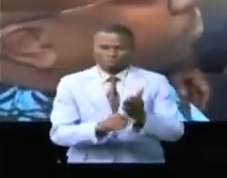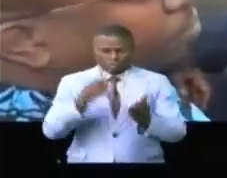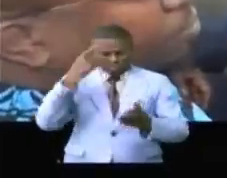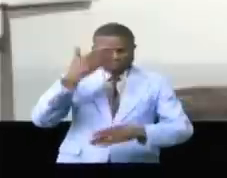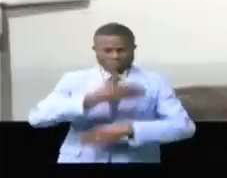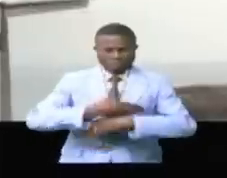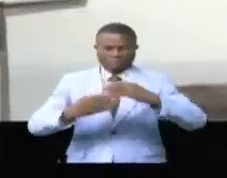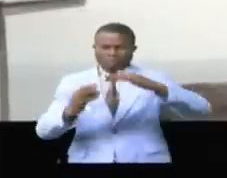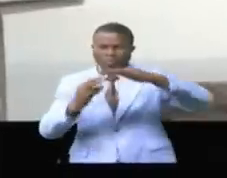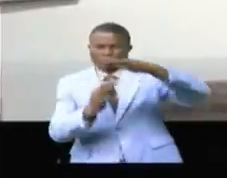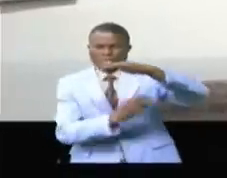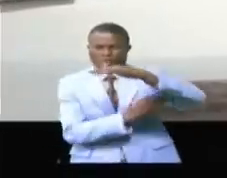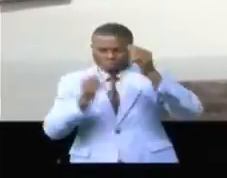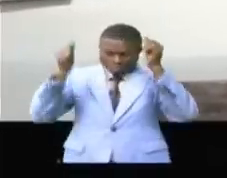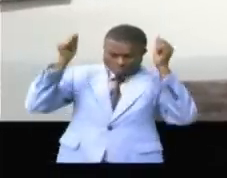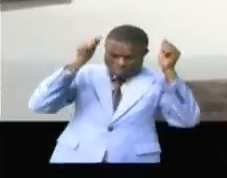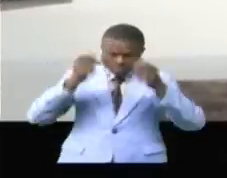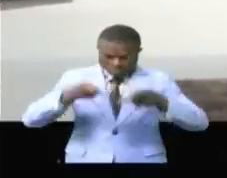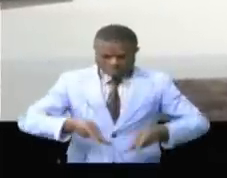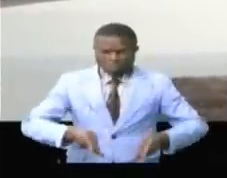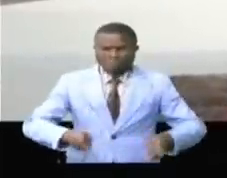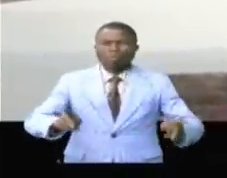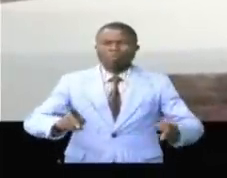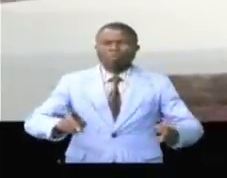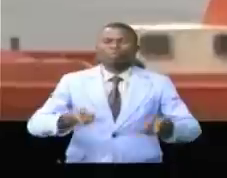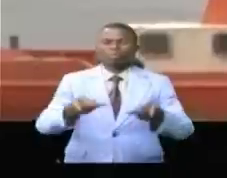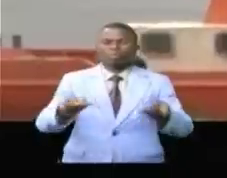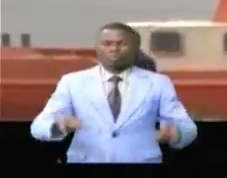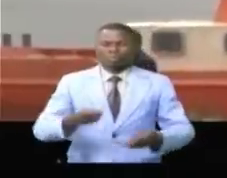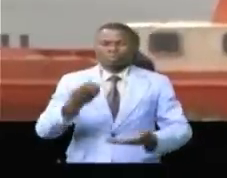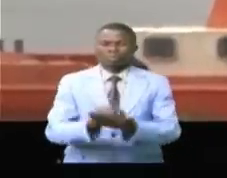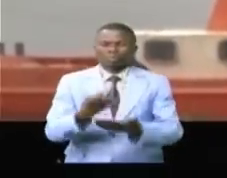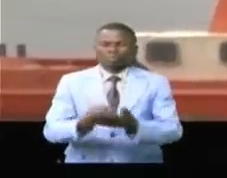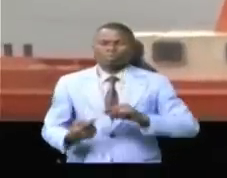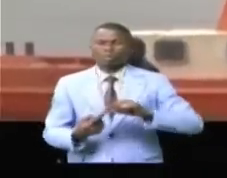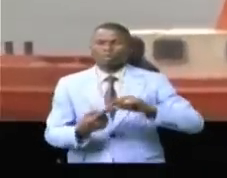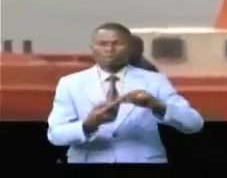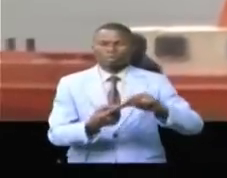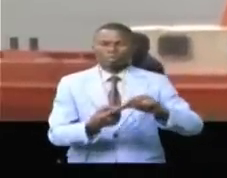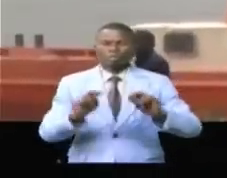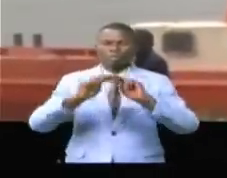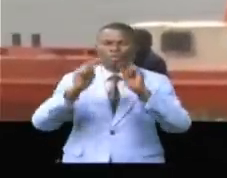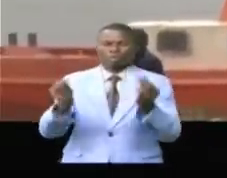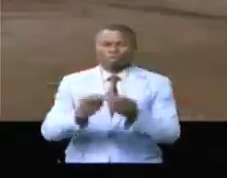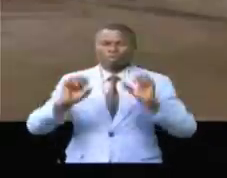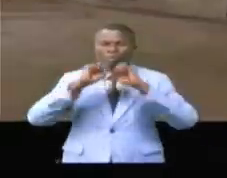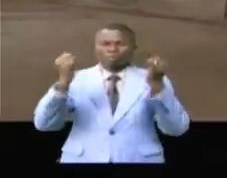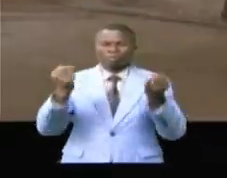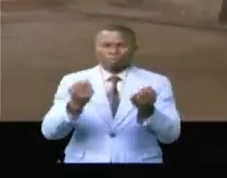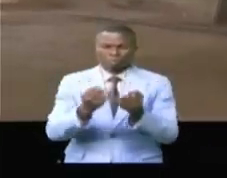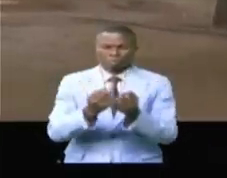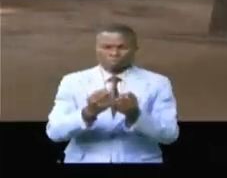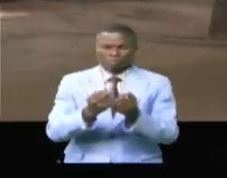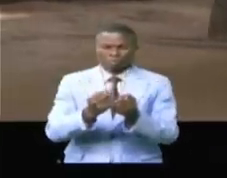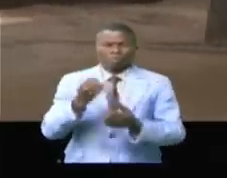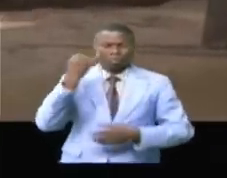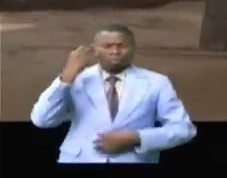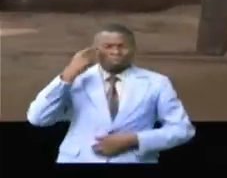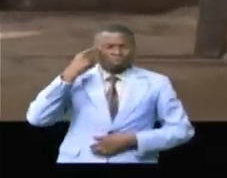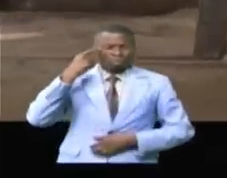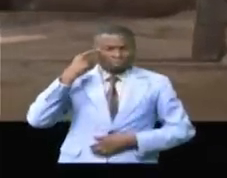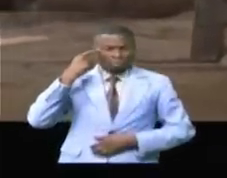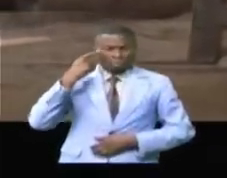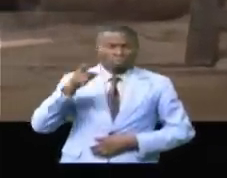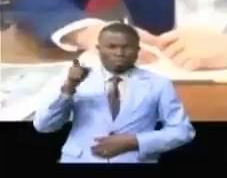construction du port de Maluku et l'autorisation d'accès à la zone économique spéciale, la délégation de la Société publique d'ingénierie chinoise,